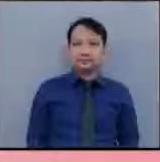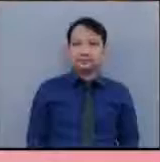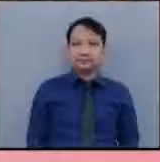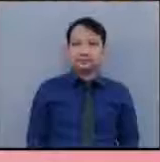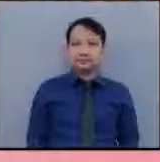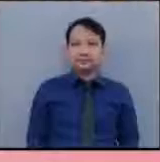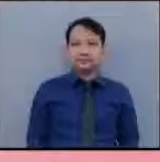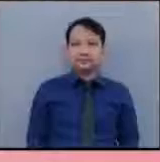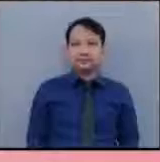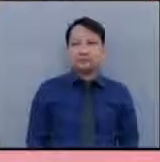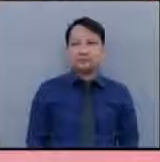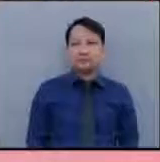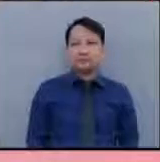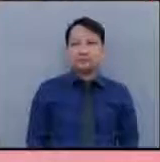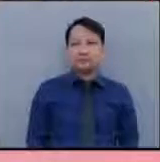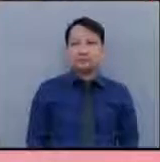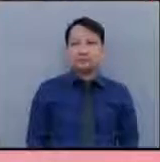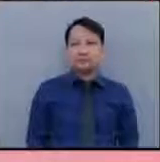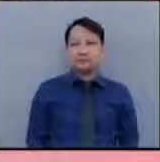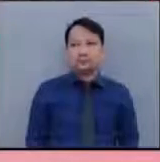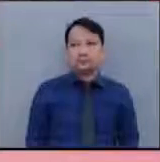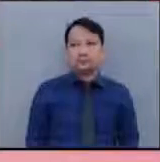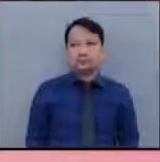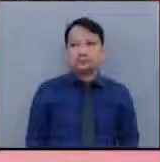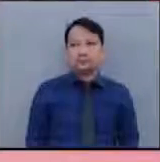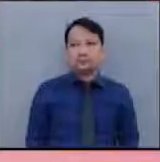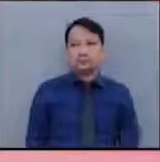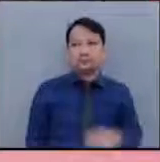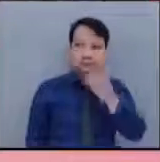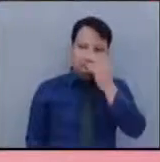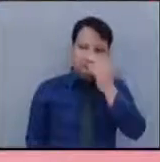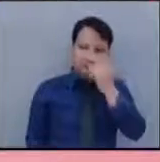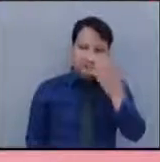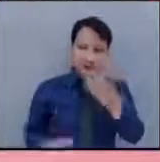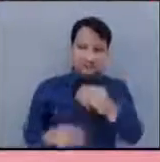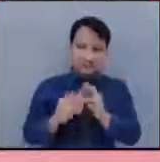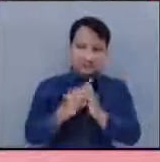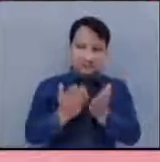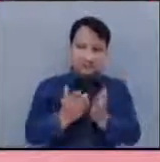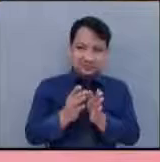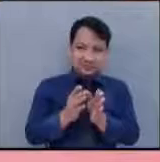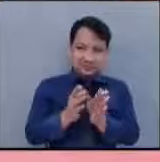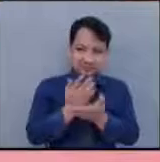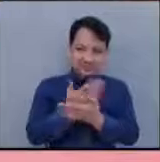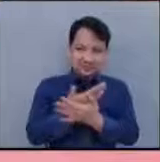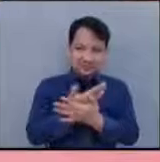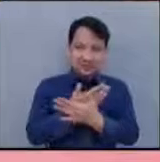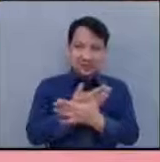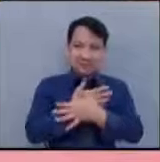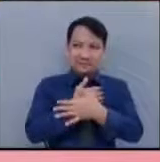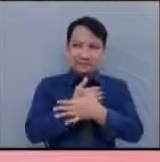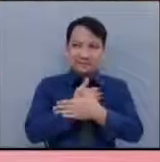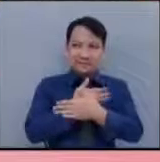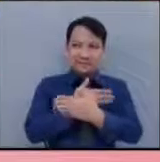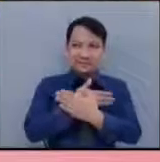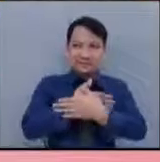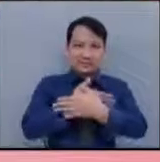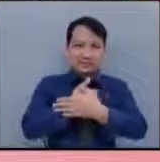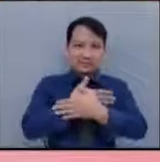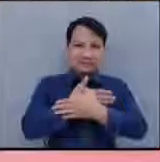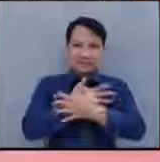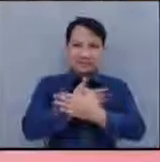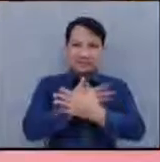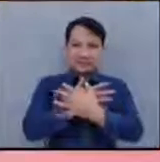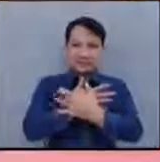next week naman daw tong aso. Pero pwedeng ngayon, dogs. Butterfly muna tayo. Yan, para. Yan, dito yung kakabit dito sa ilalim. Yun. Yan,